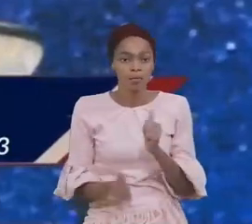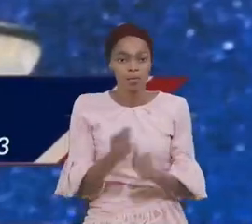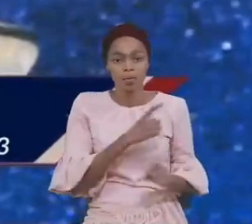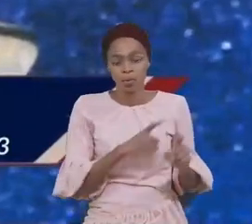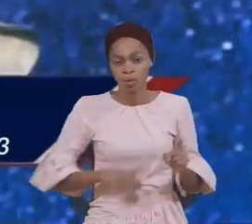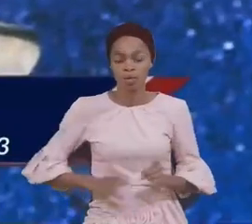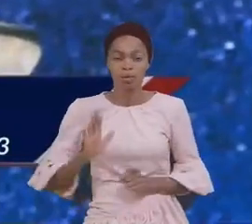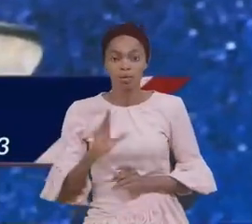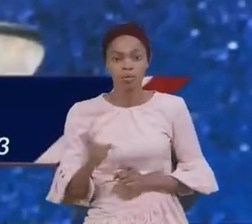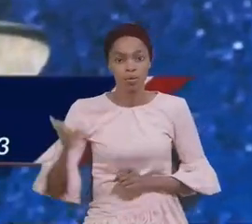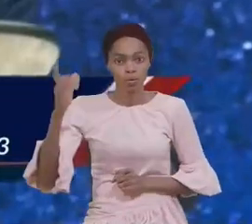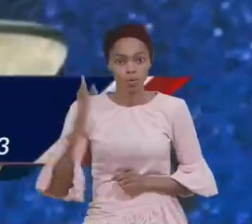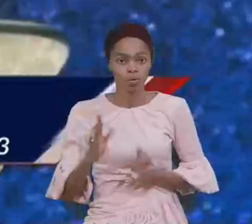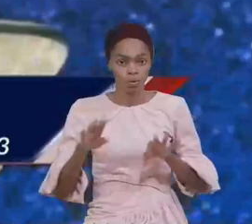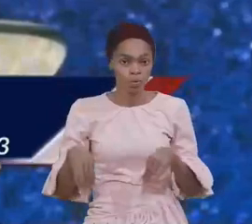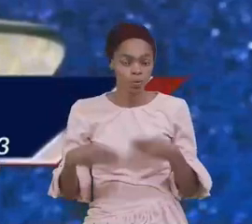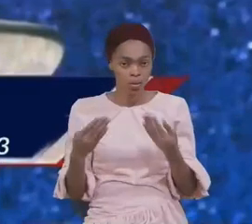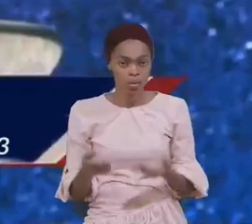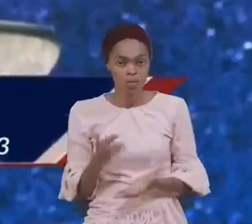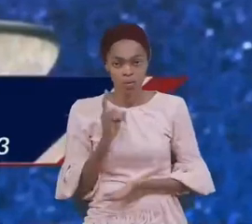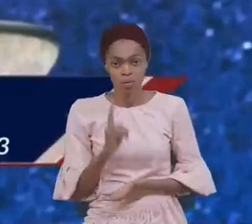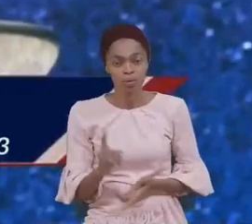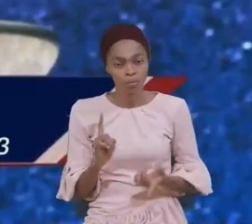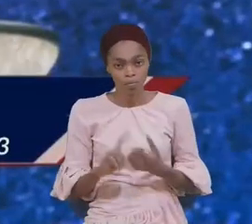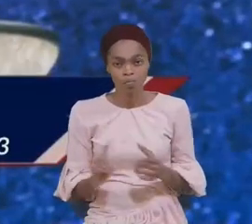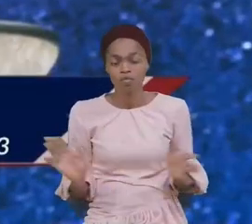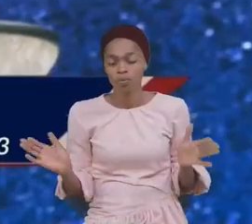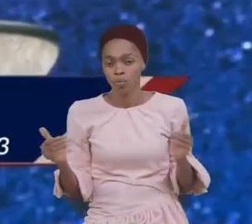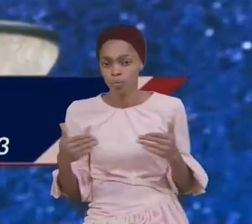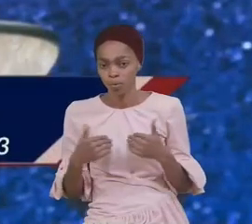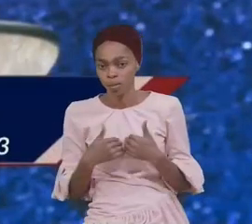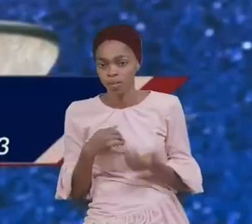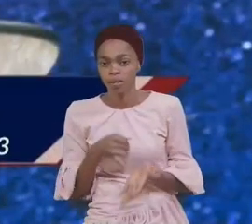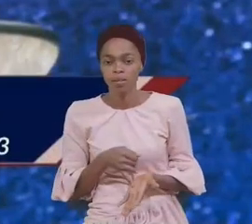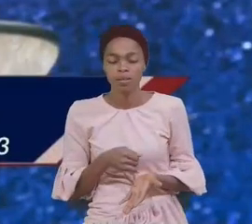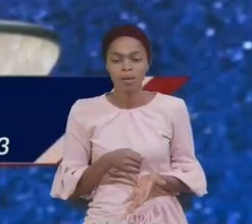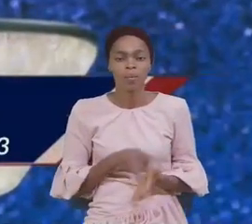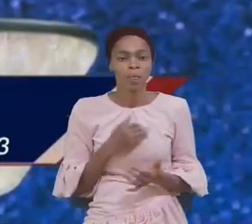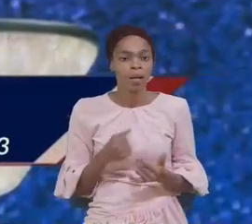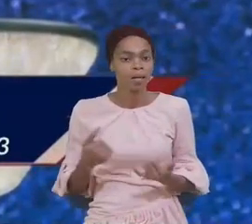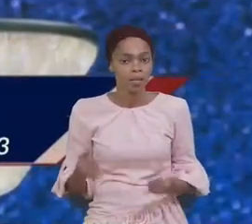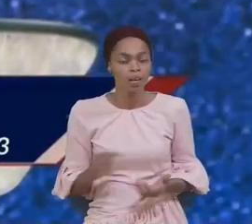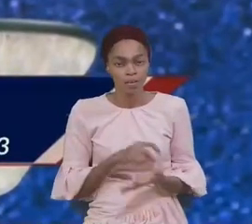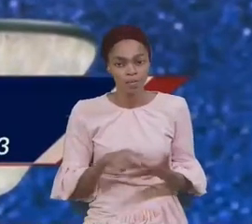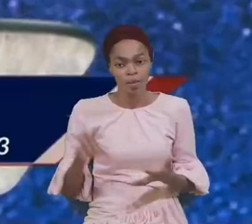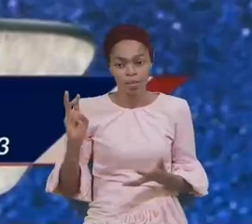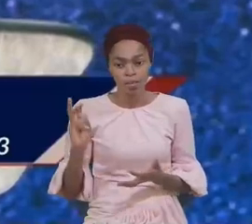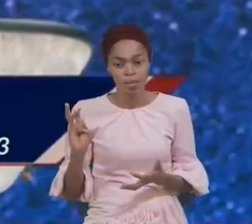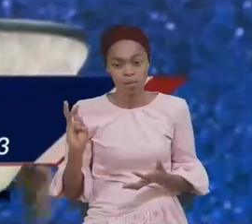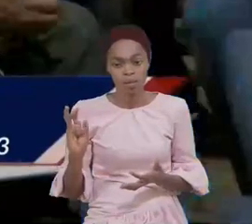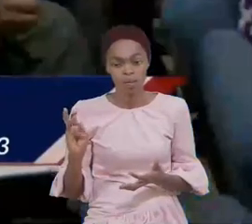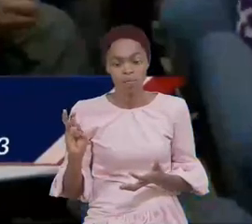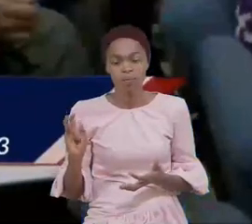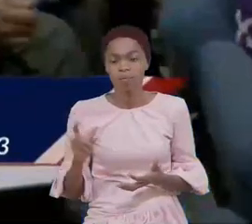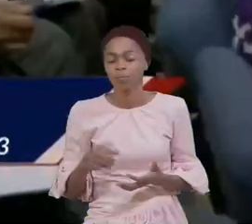Dieu, vous donne la possession. Et le verset 16